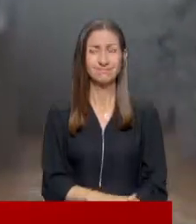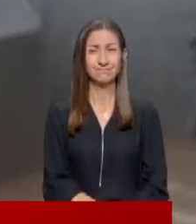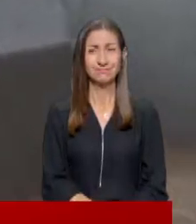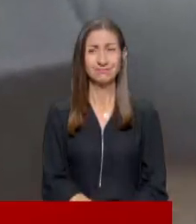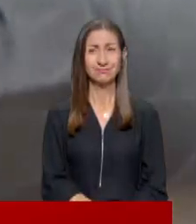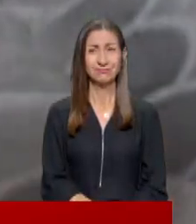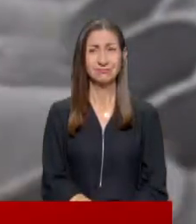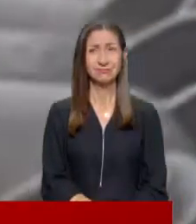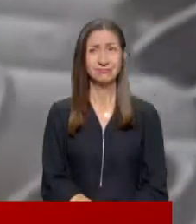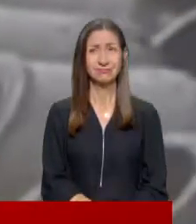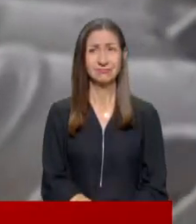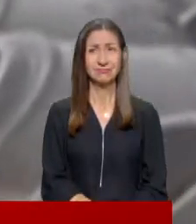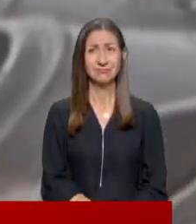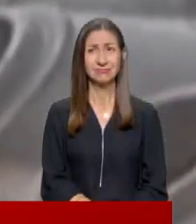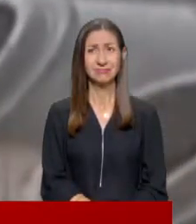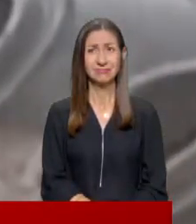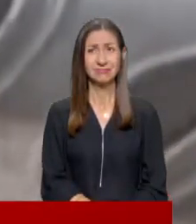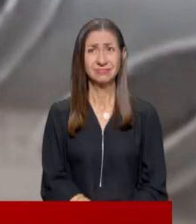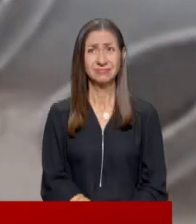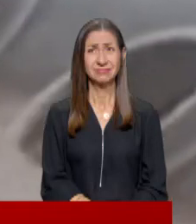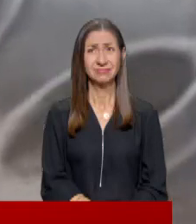Isıramadın, ısıramadın. Gel oğlum.